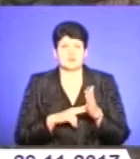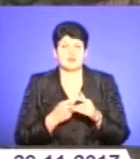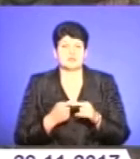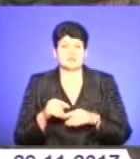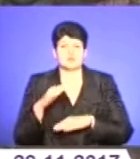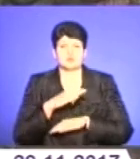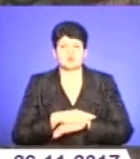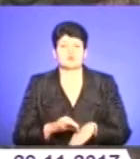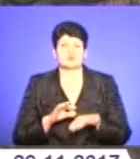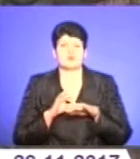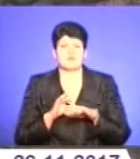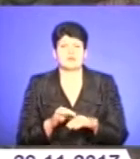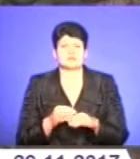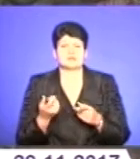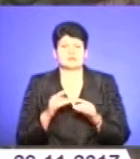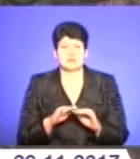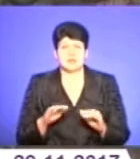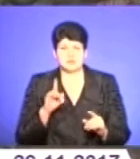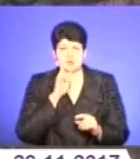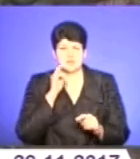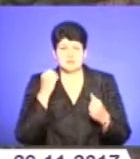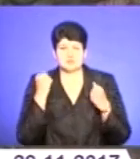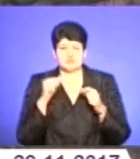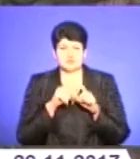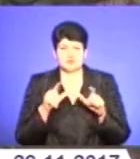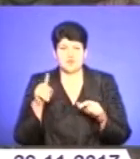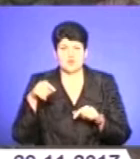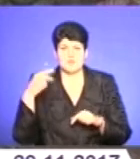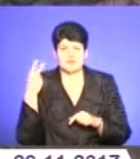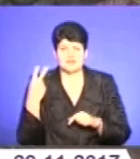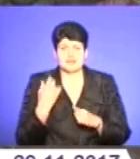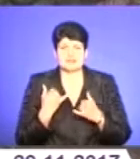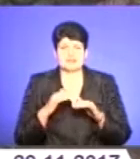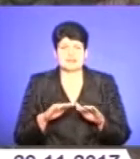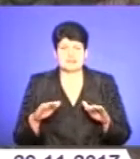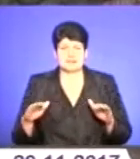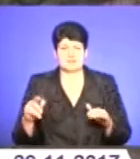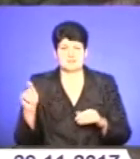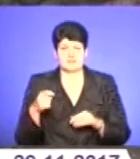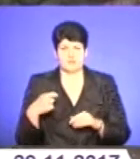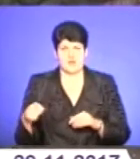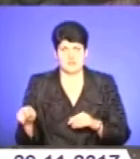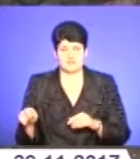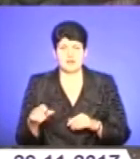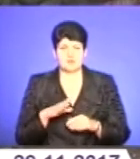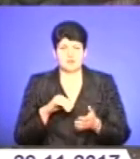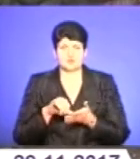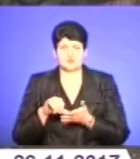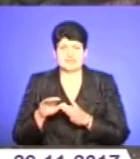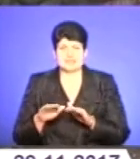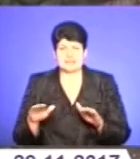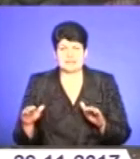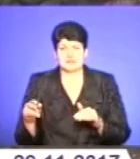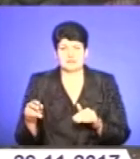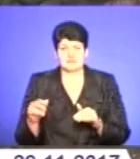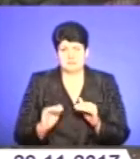урок, щоб провести в дитячо-юнацькій спортивній школі номер 2 для дітей у секції фехтування. Були присутні дітки